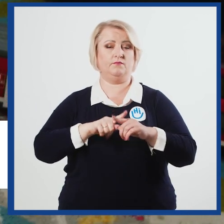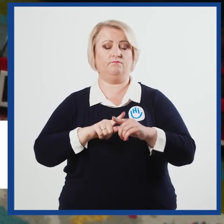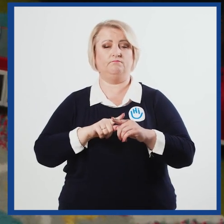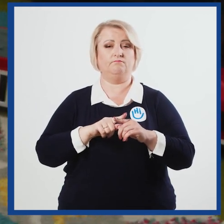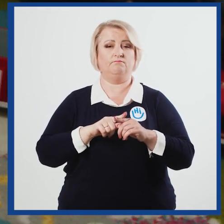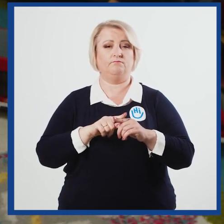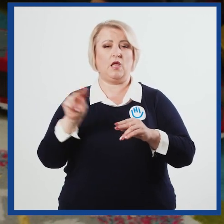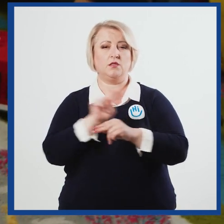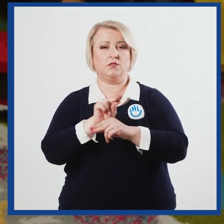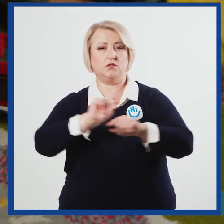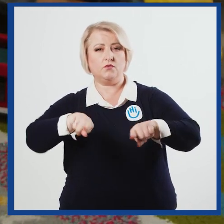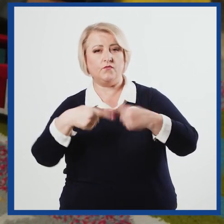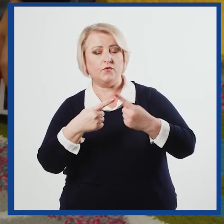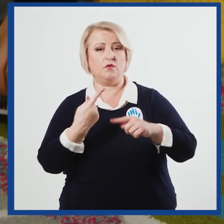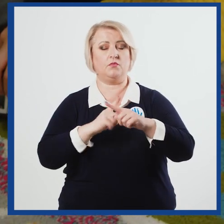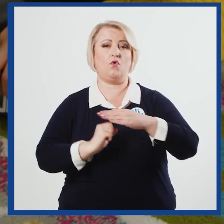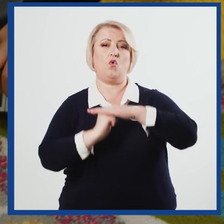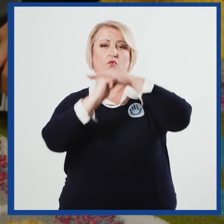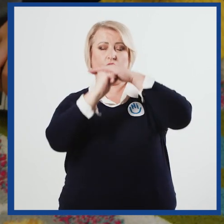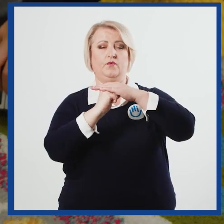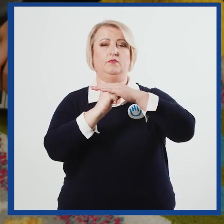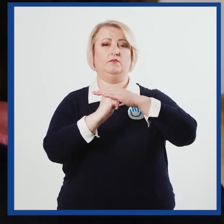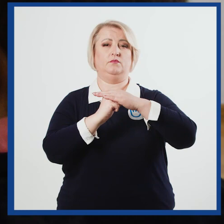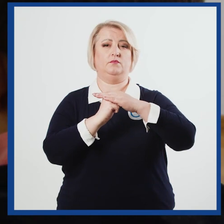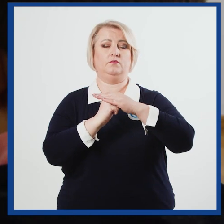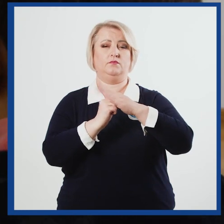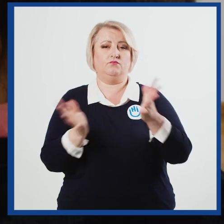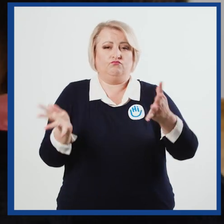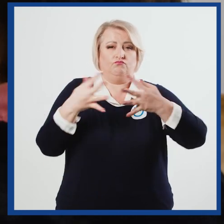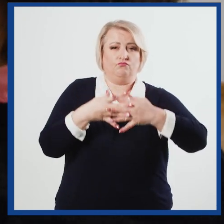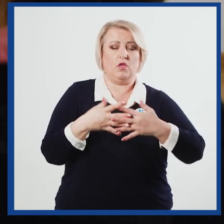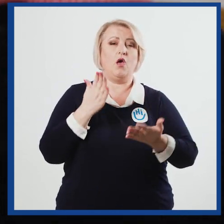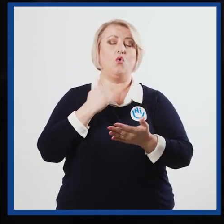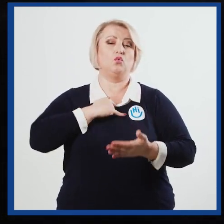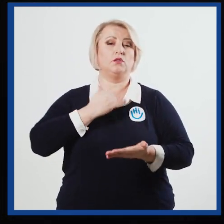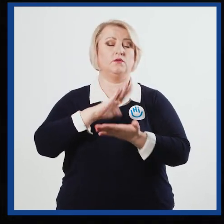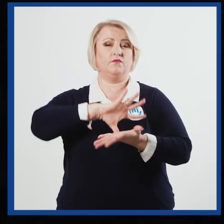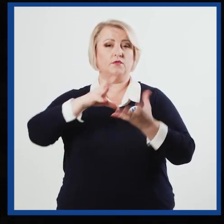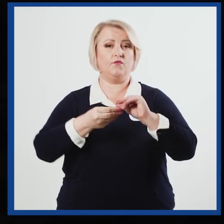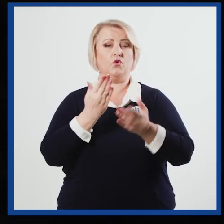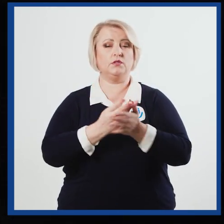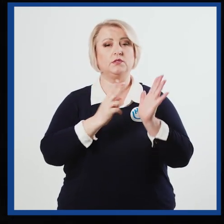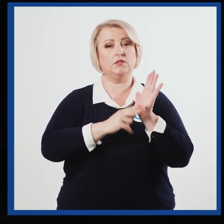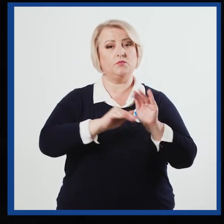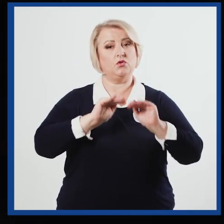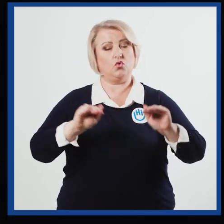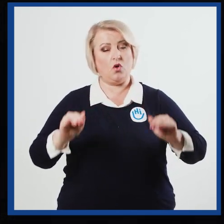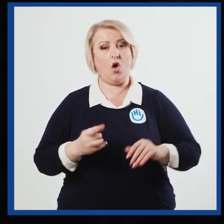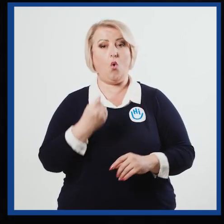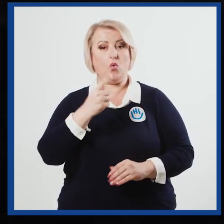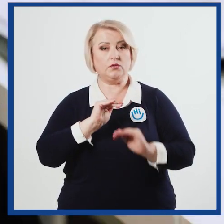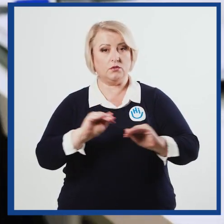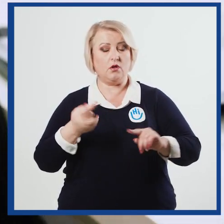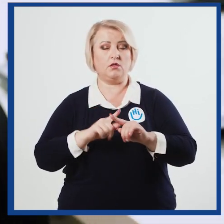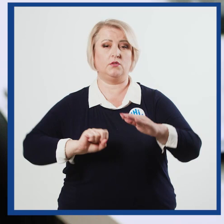în centru acum 70 de copii, dintre care 11 sunt refugiați din Ucraina. Zinaida is one of the participants from